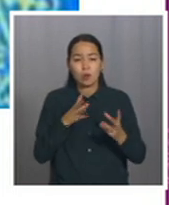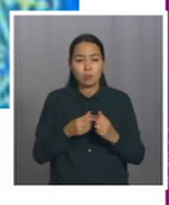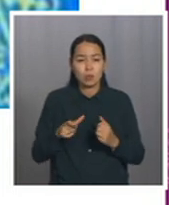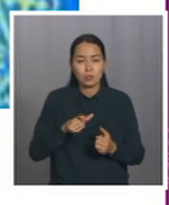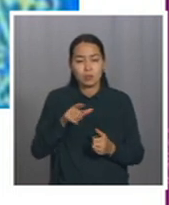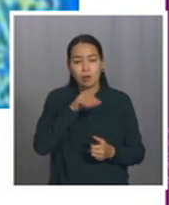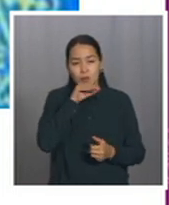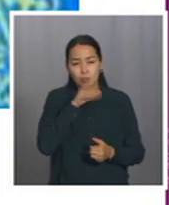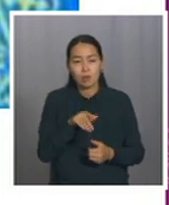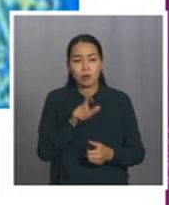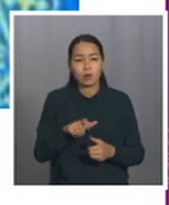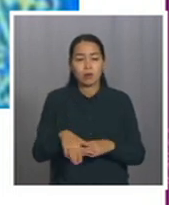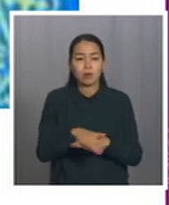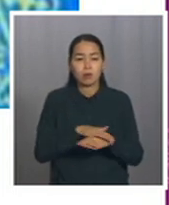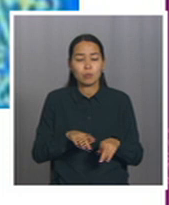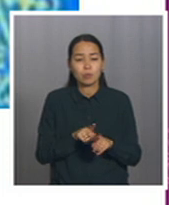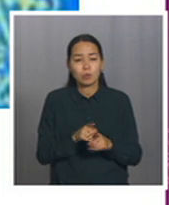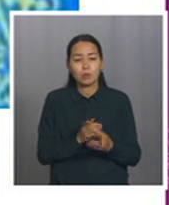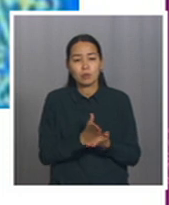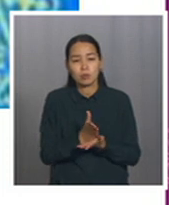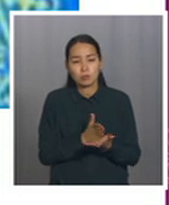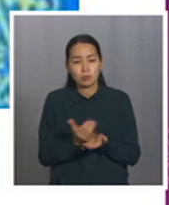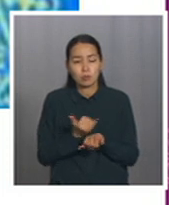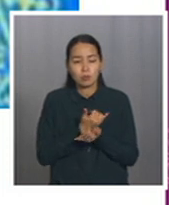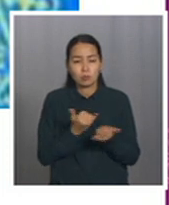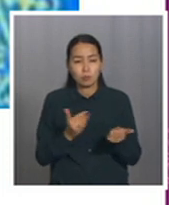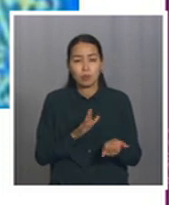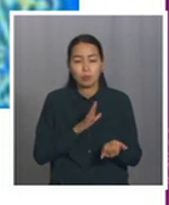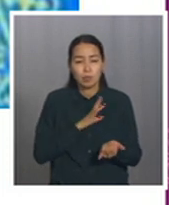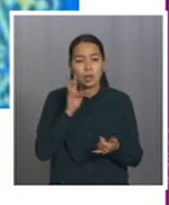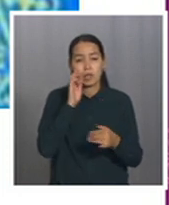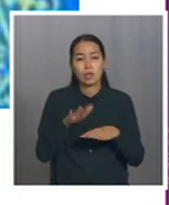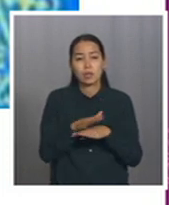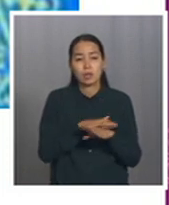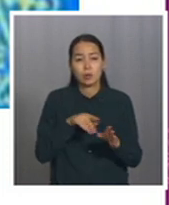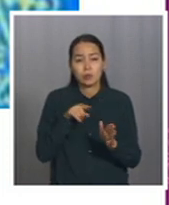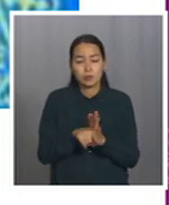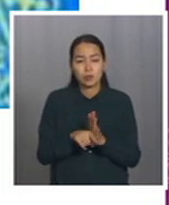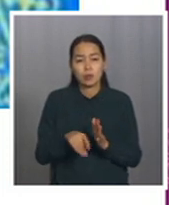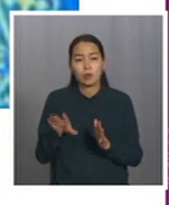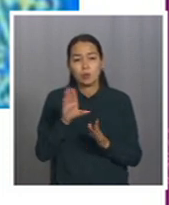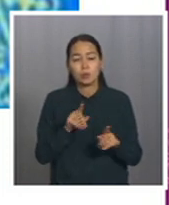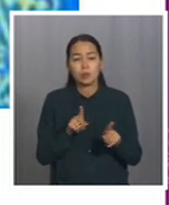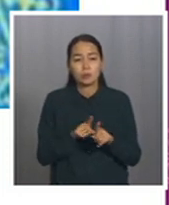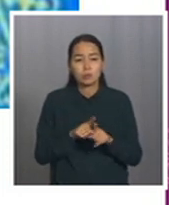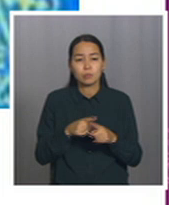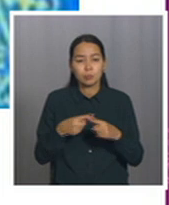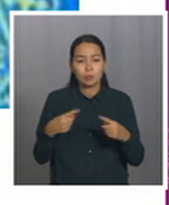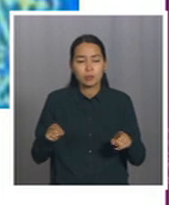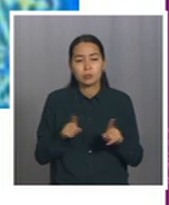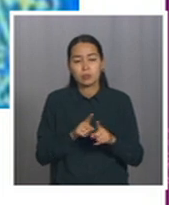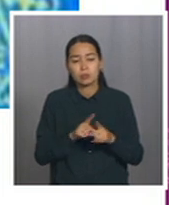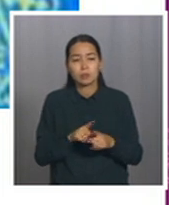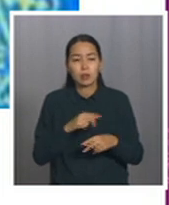қалқына қалтқысыз еңбек сіңіре білді. Елдің арасына алалық кіргізетін айтыс тартыстардан аулақ